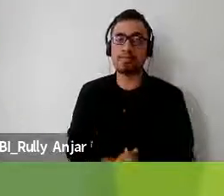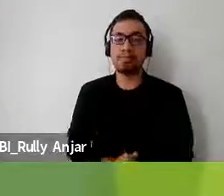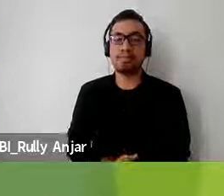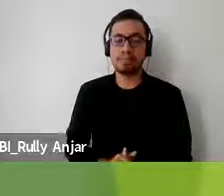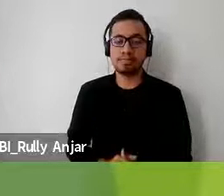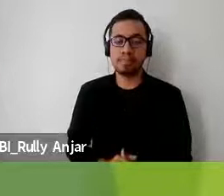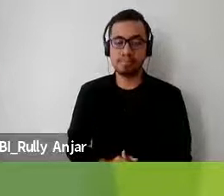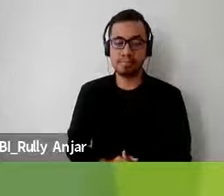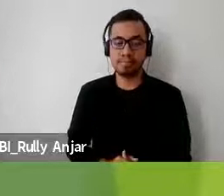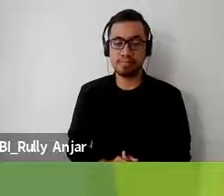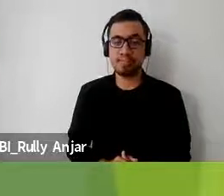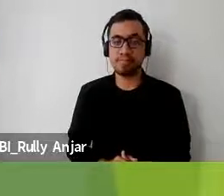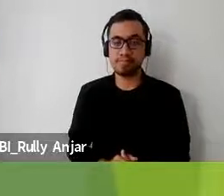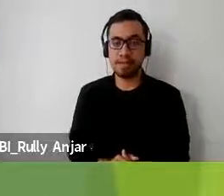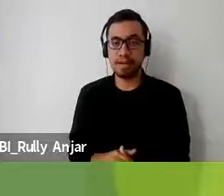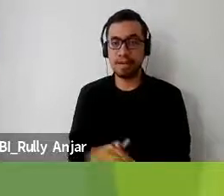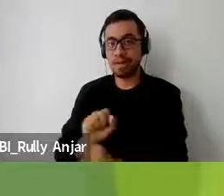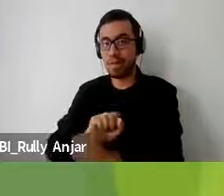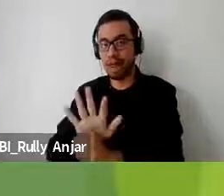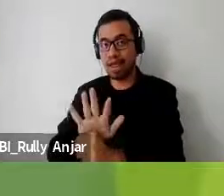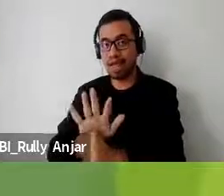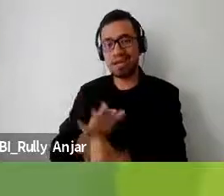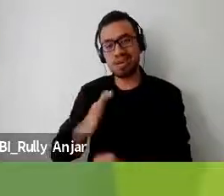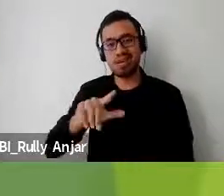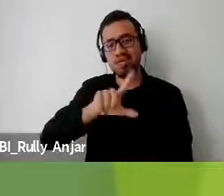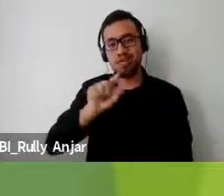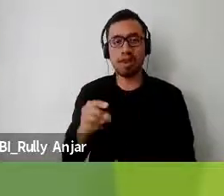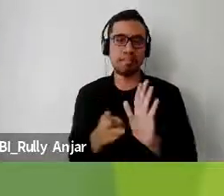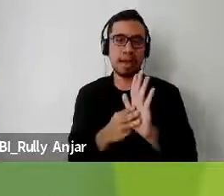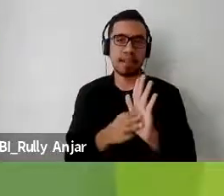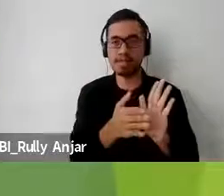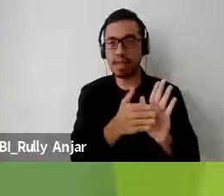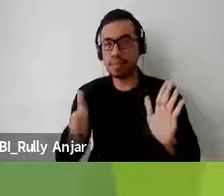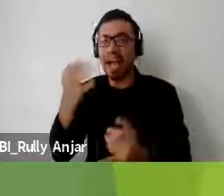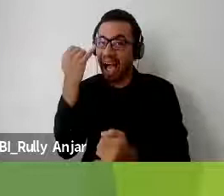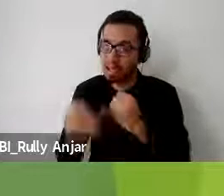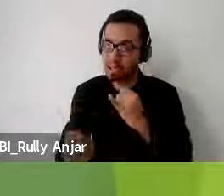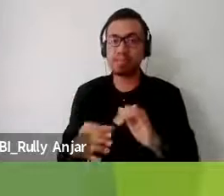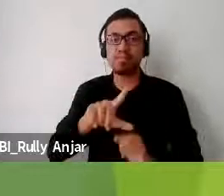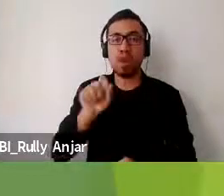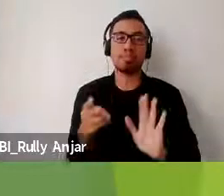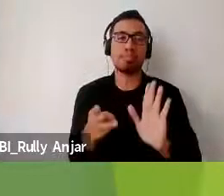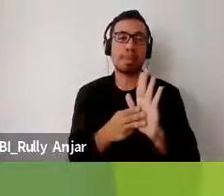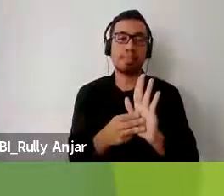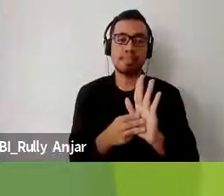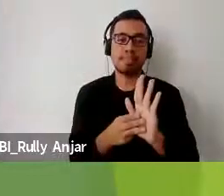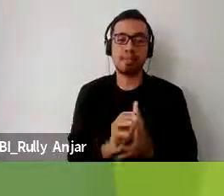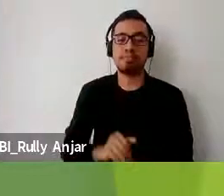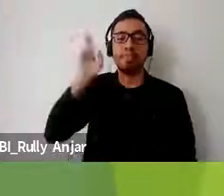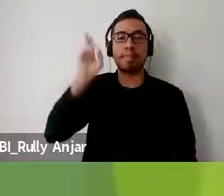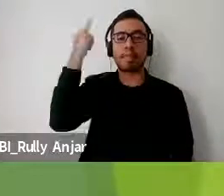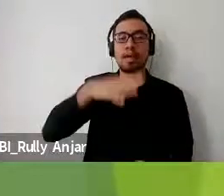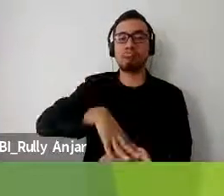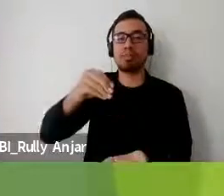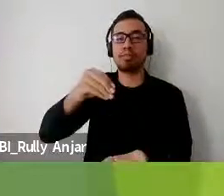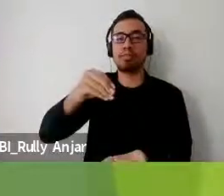peristiwa itu terjadi di awal-awal di pertengahan Maret kemudian sampai akhir Maret ya, ternyata pemerintah pusat mengambil kebijakan